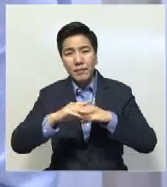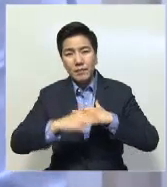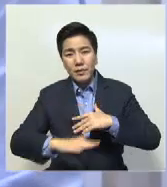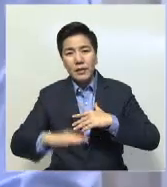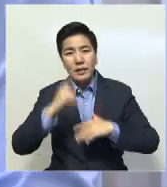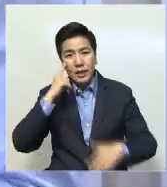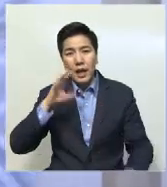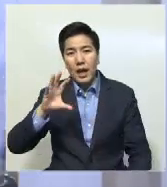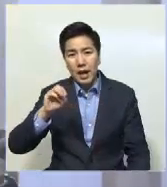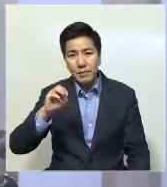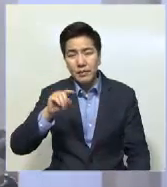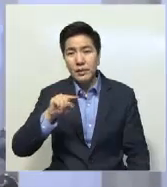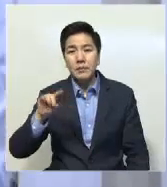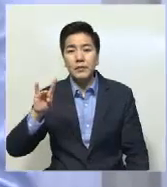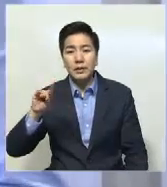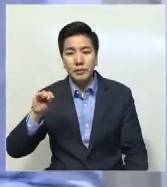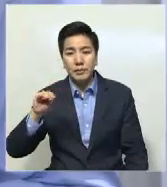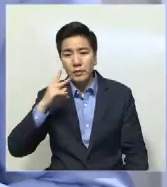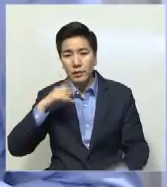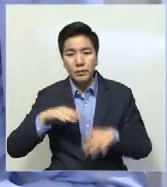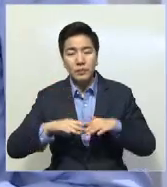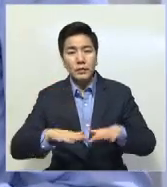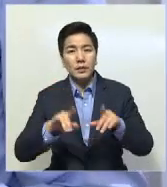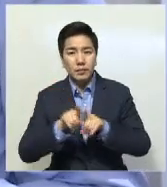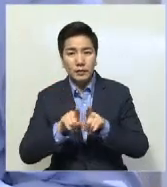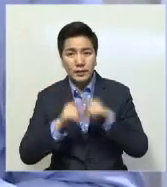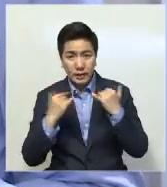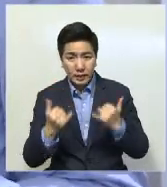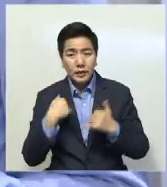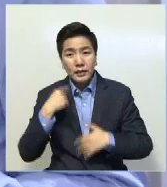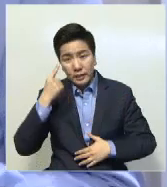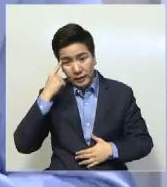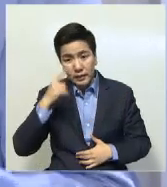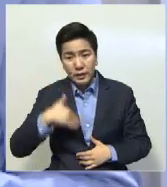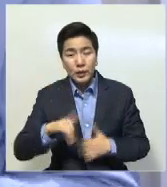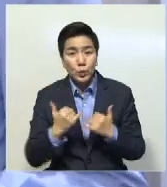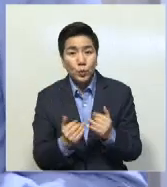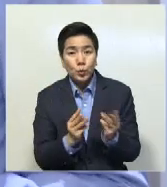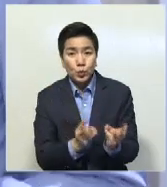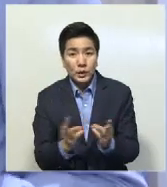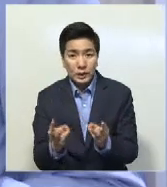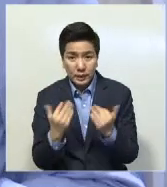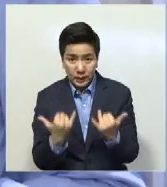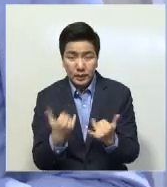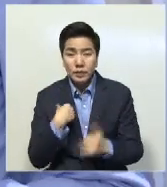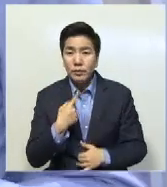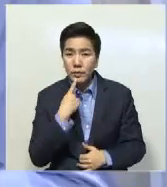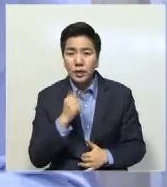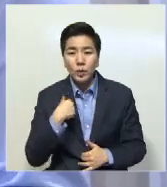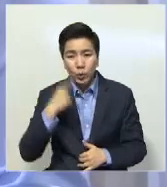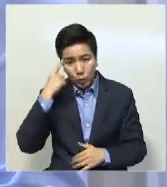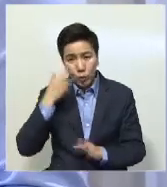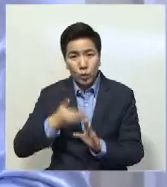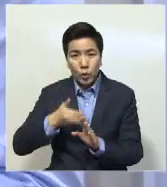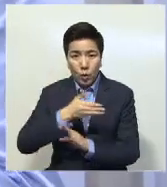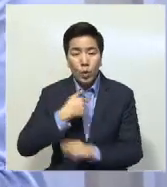ก50ซมบ้าง80ซมบ้างก็อยู่ประมาณนี ้ นะครับเพราะฉะนั้นวิธีการตอนนี้ก็ทำยังไงที่เรารู้พื้น